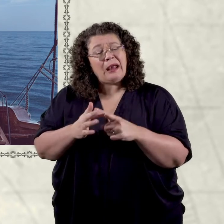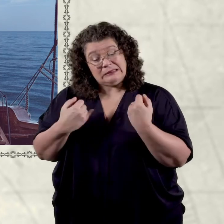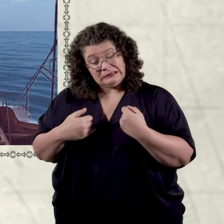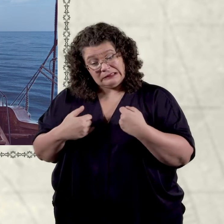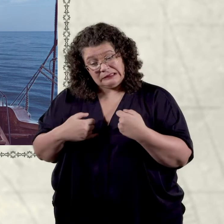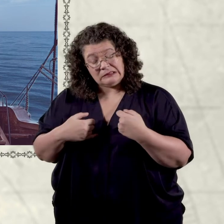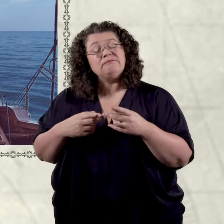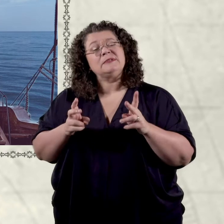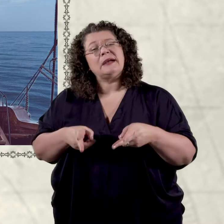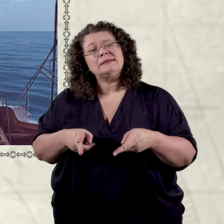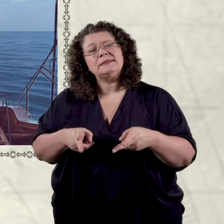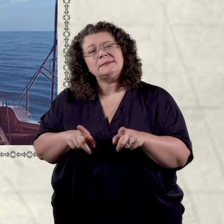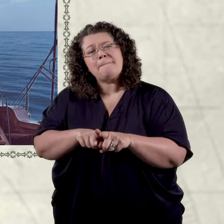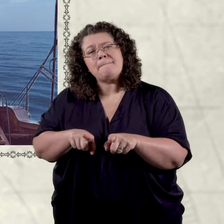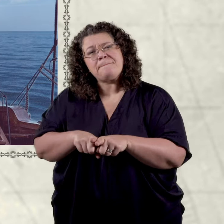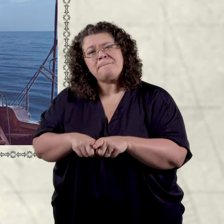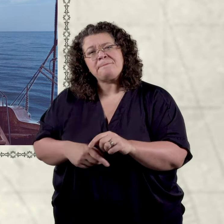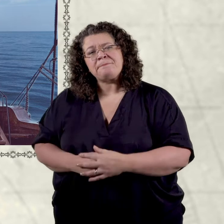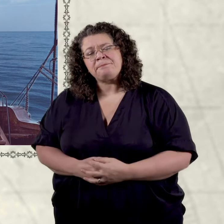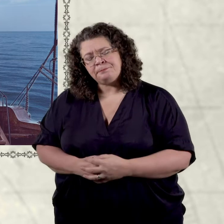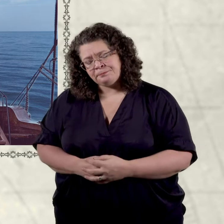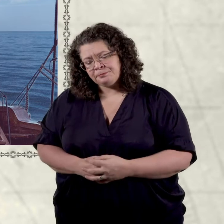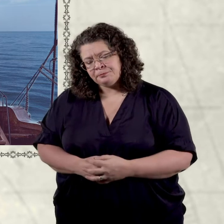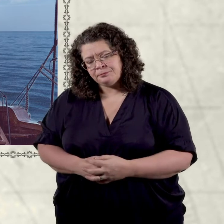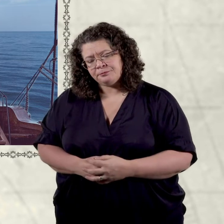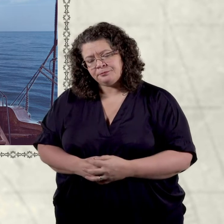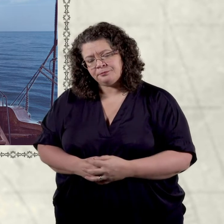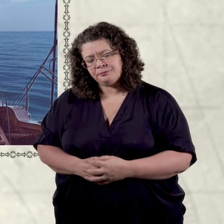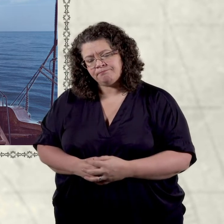chwaer. A mi fuodd hitha hefyd farw.